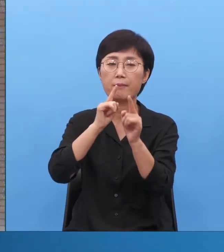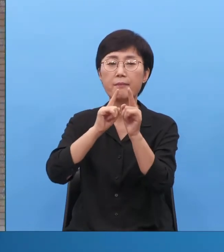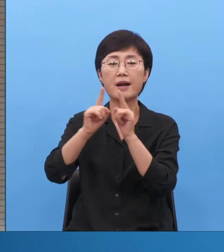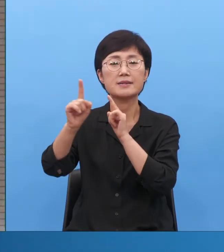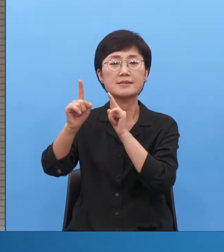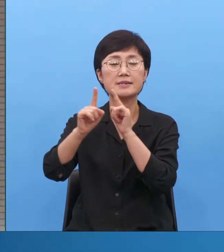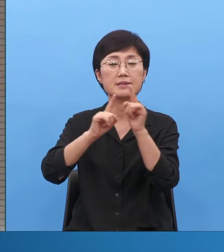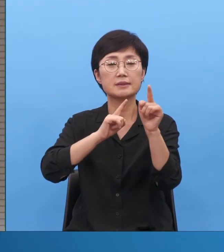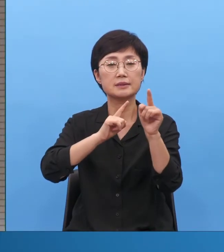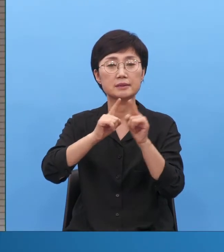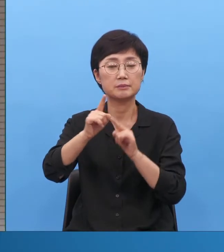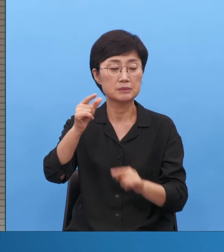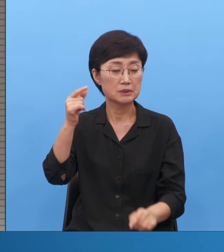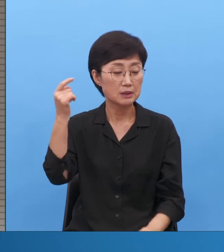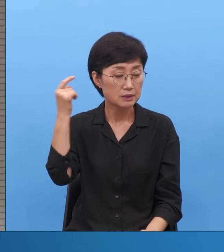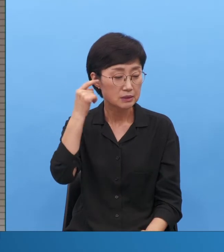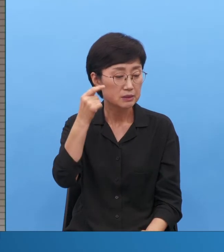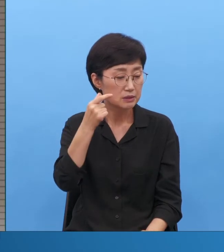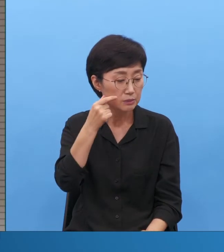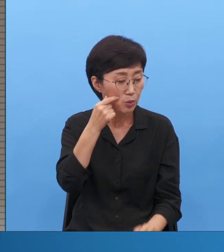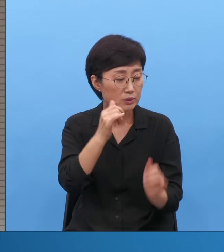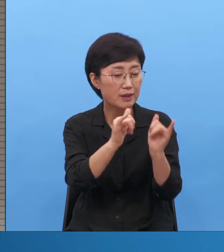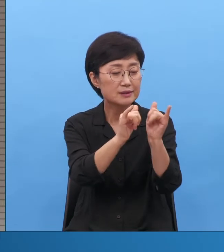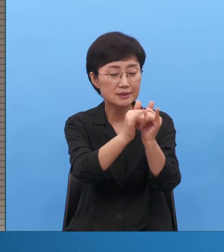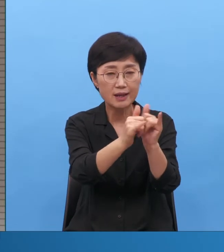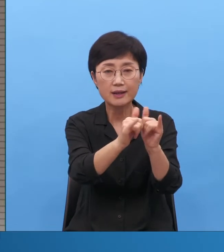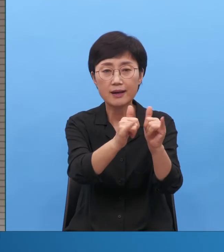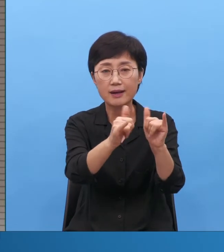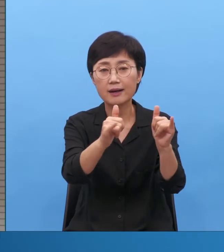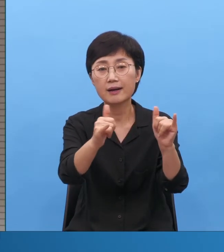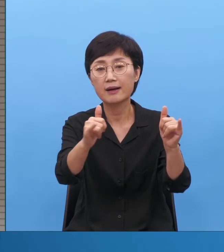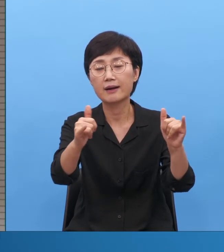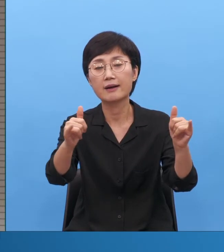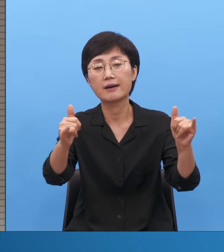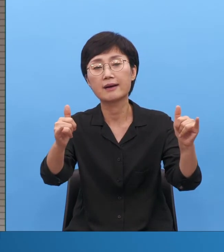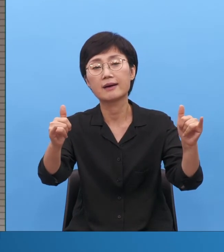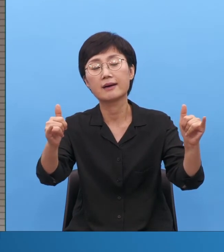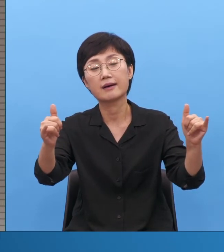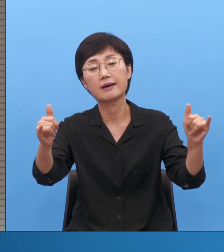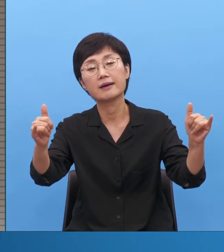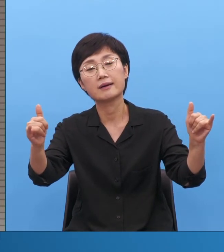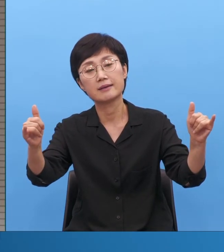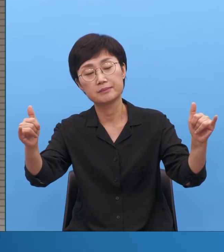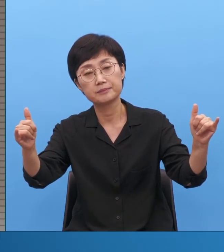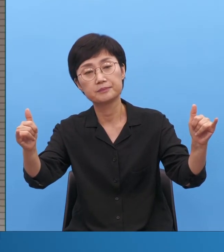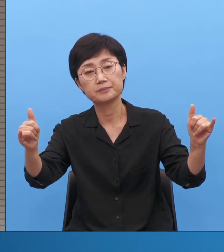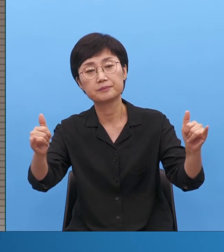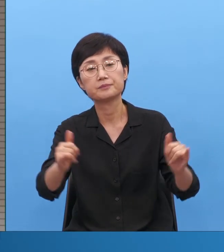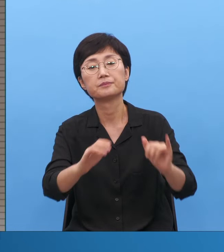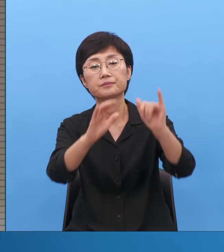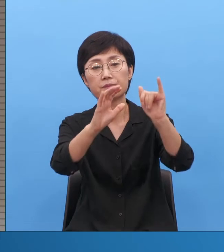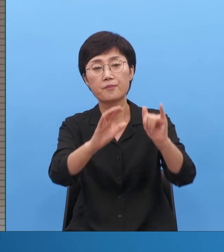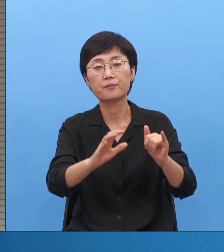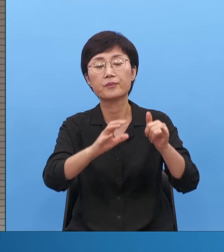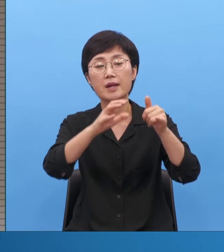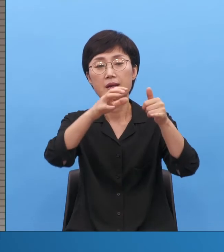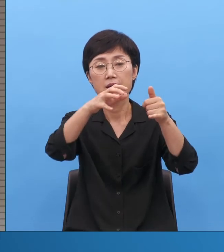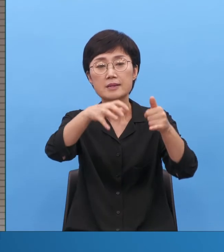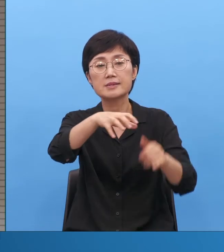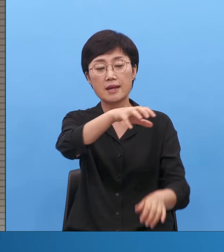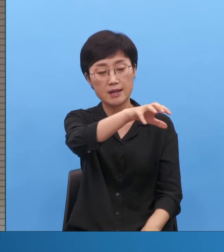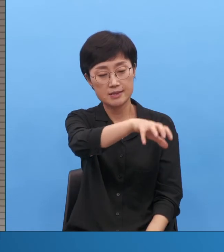구원의 복된 말씀 못 들은 사람이